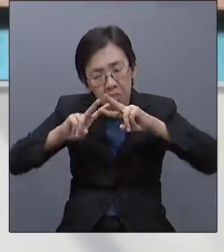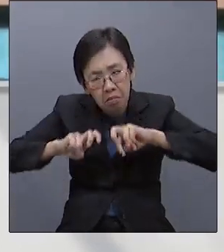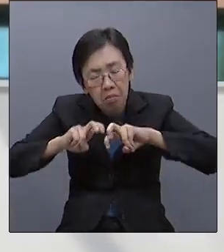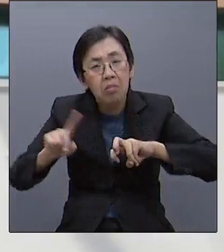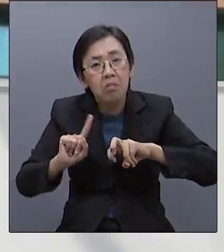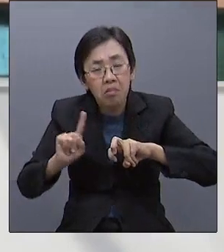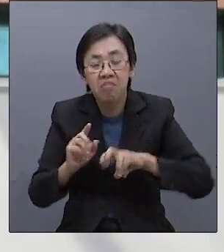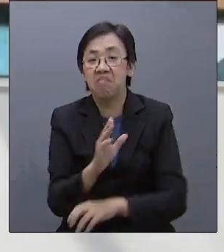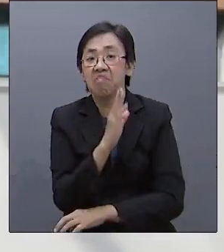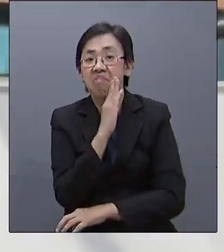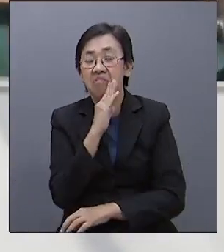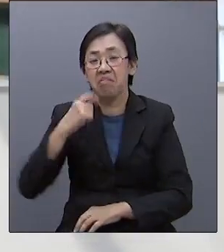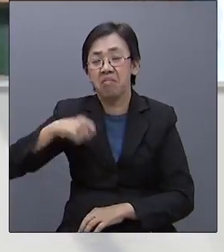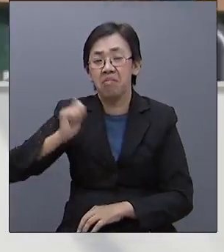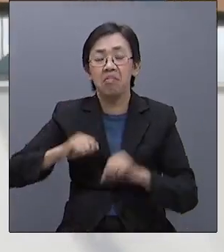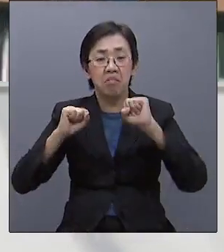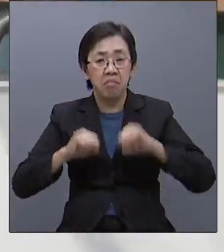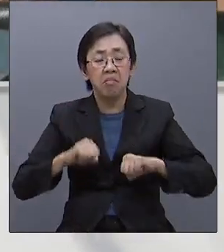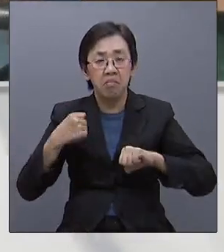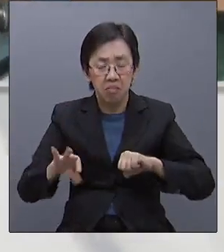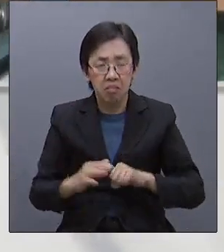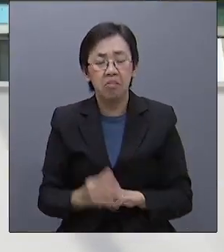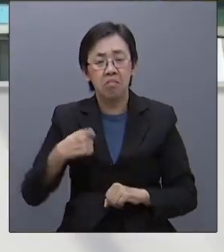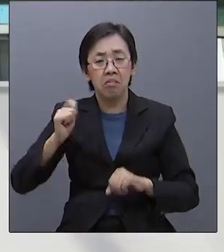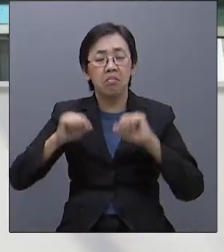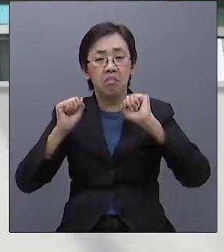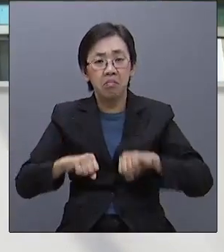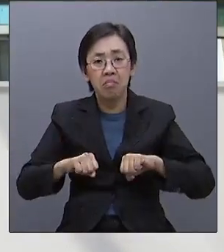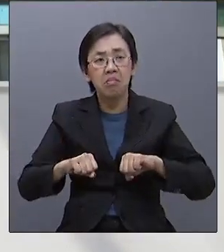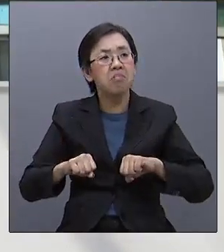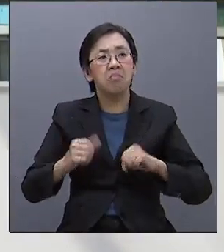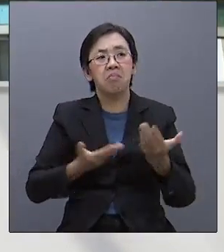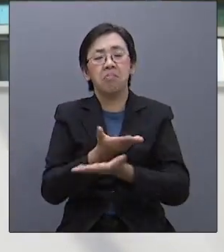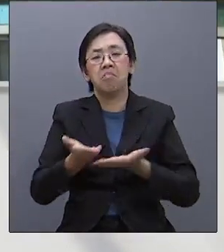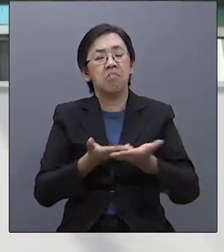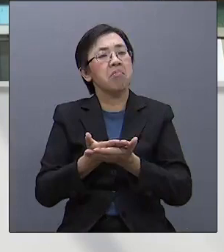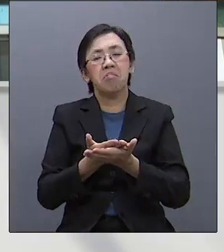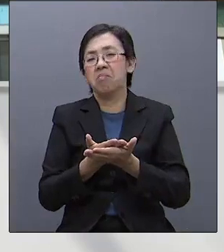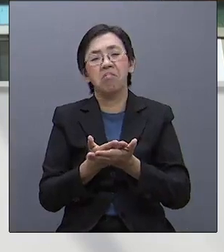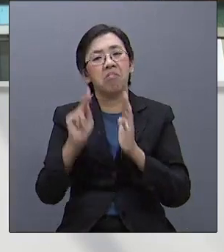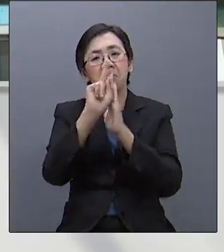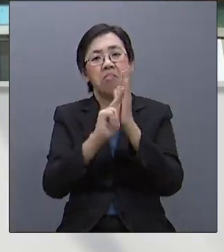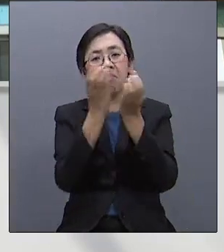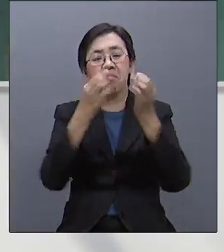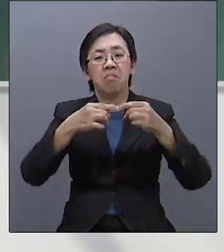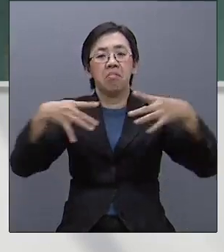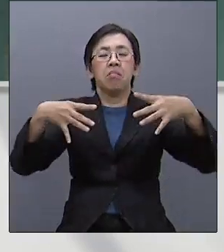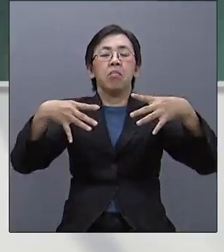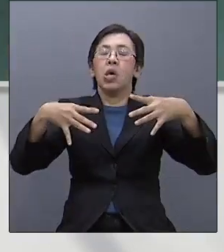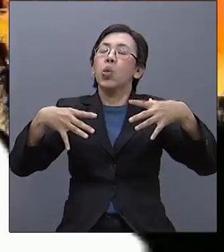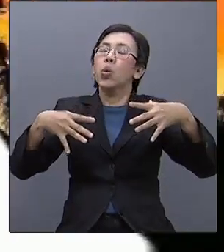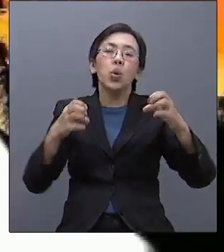ว่าถ้าท้ายที่สุดศาลวินิจฉัยออกมาบอกว่าการลงมติวันนั้นเนี่ยขัดหรือแย้งมันก็คงจะวุ่นวายกันพอสมควรเลยล่ะ